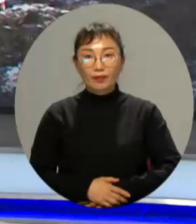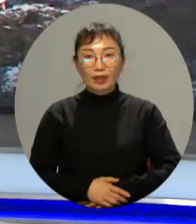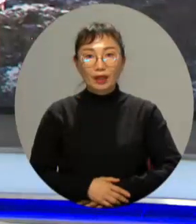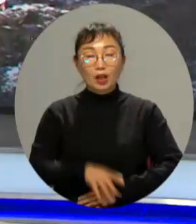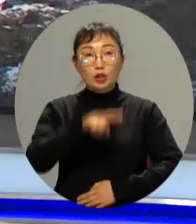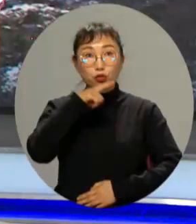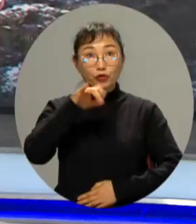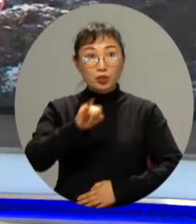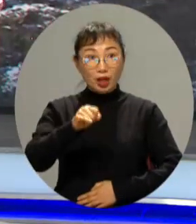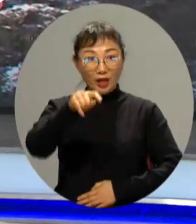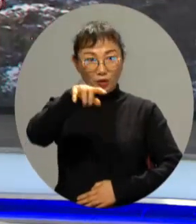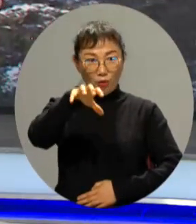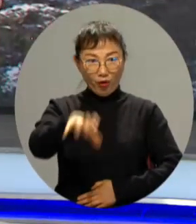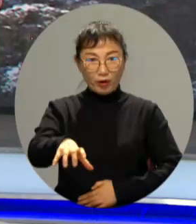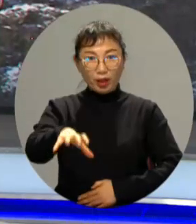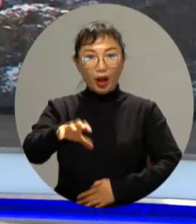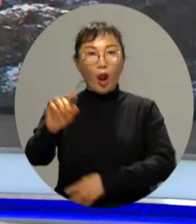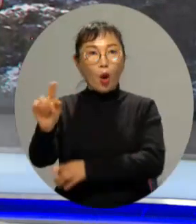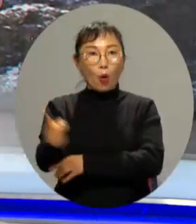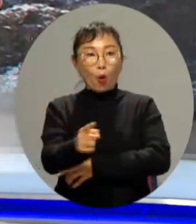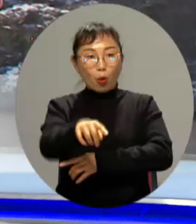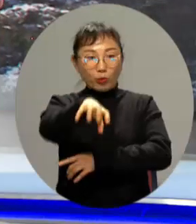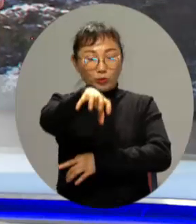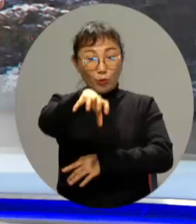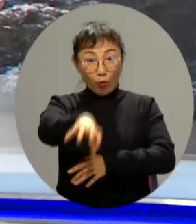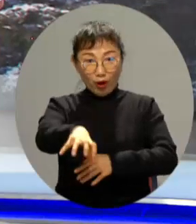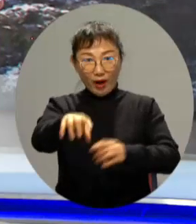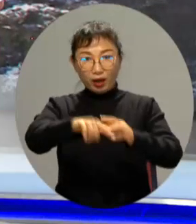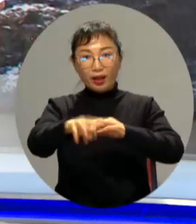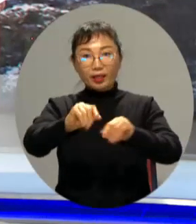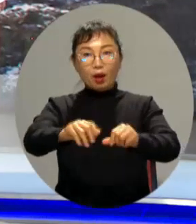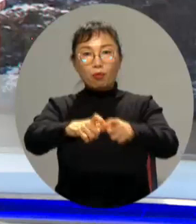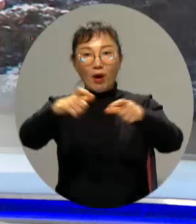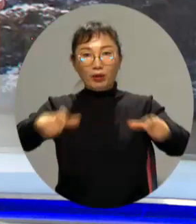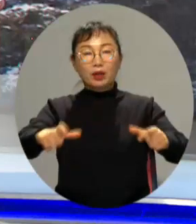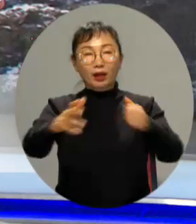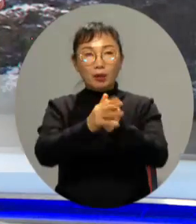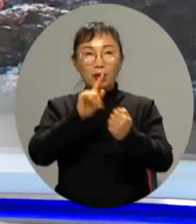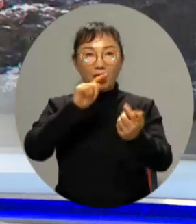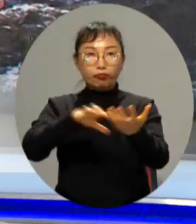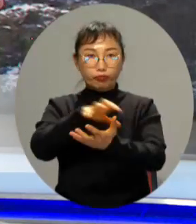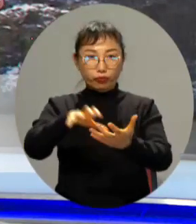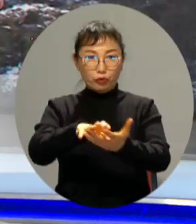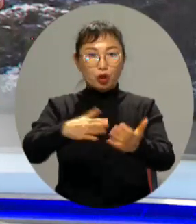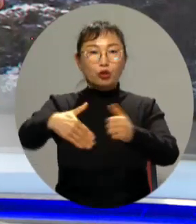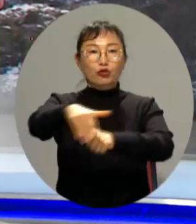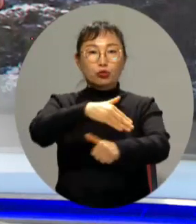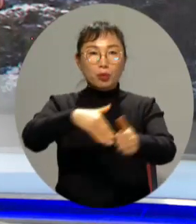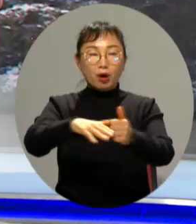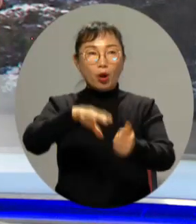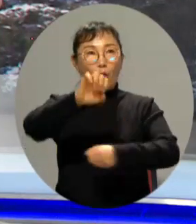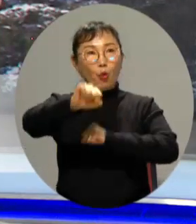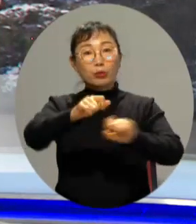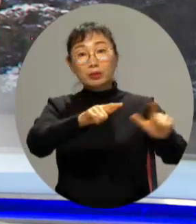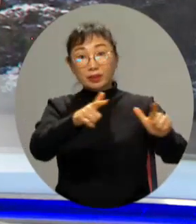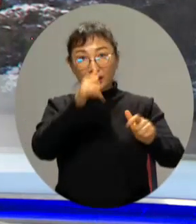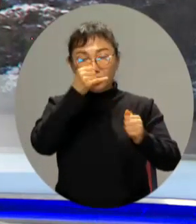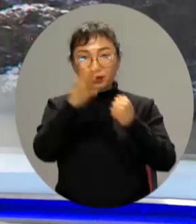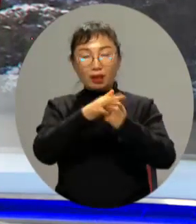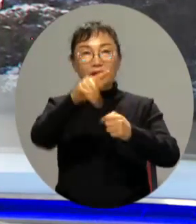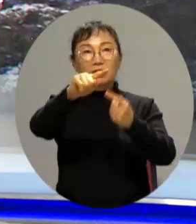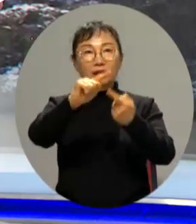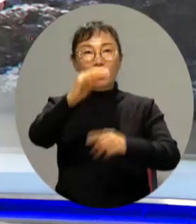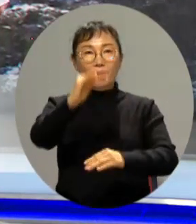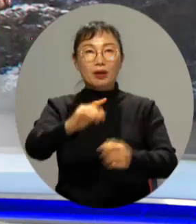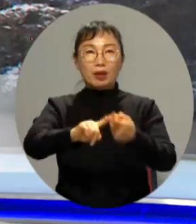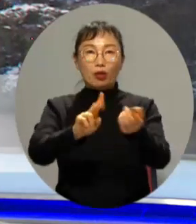순창의 한 골프장 확장 공사를 둘러싸고 논란이 커지고 있습니다. 골프장 인근에 멸종위기 동물들이 있는데 이걸 숨겼다는